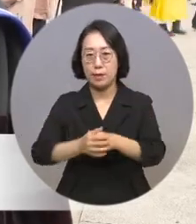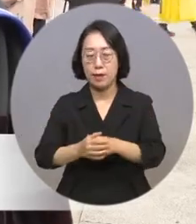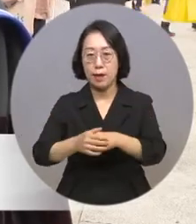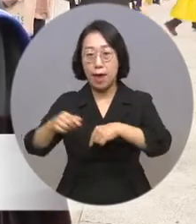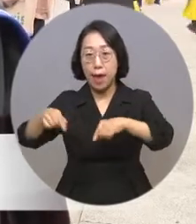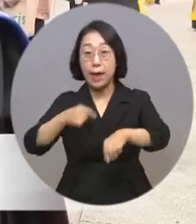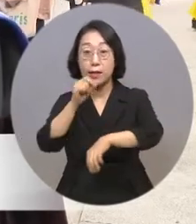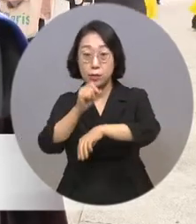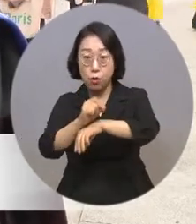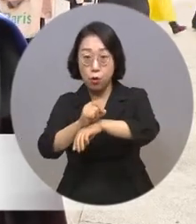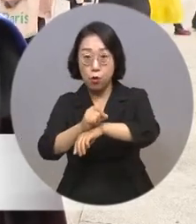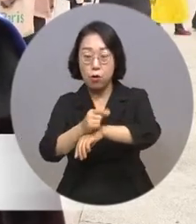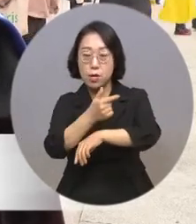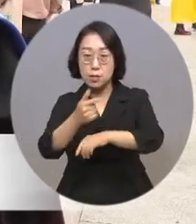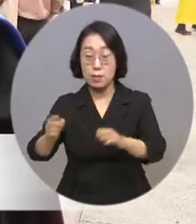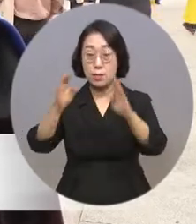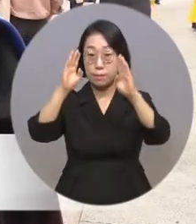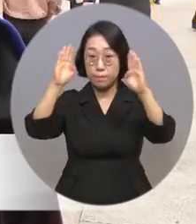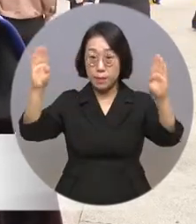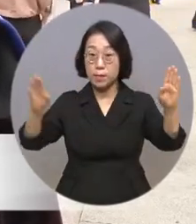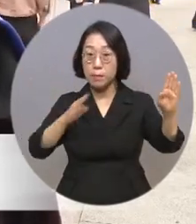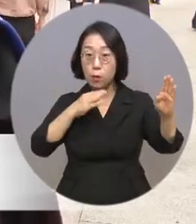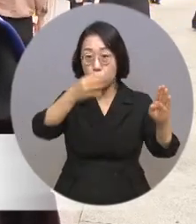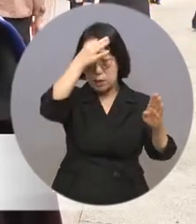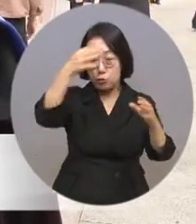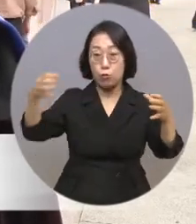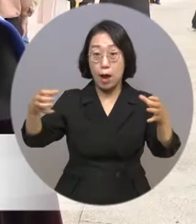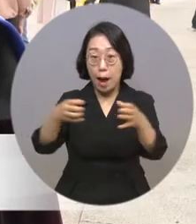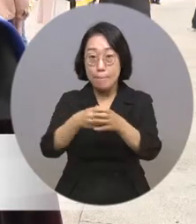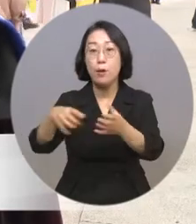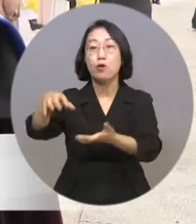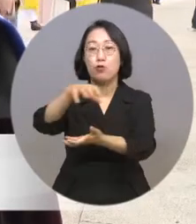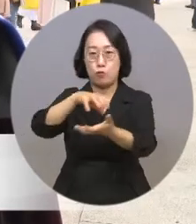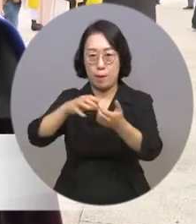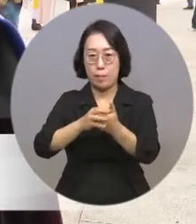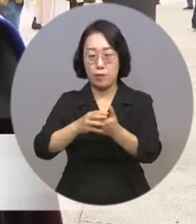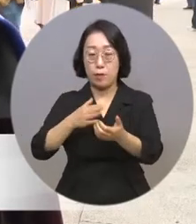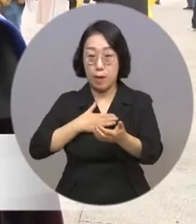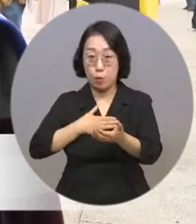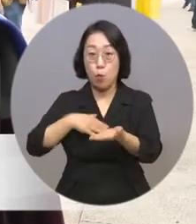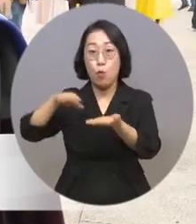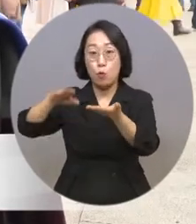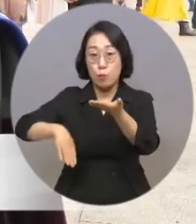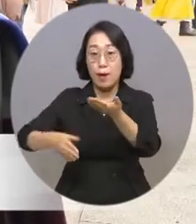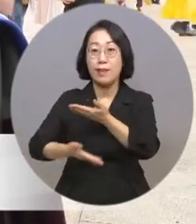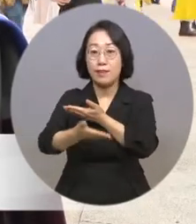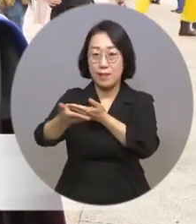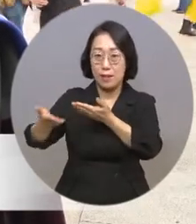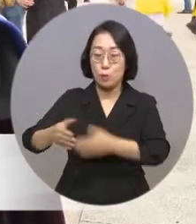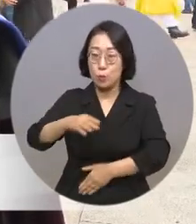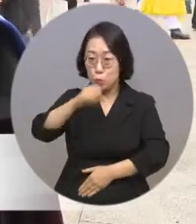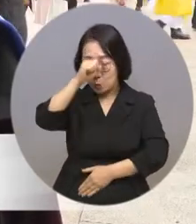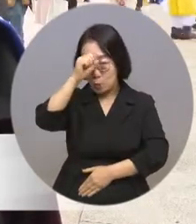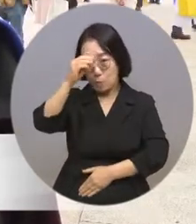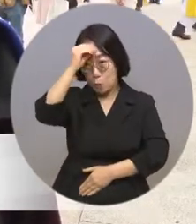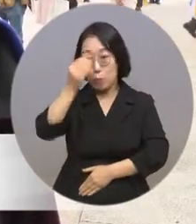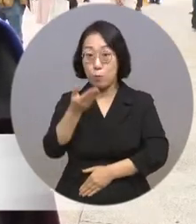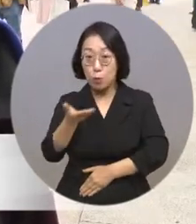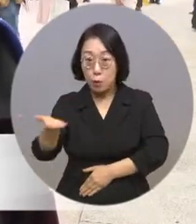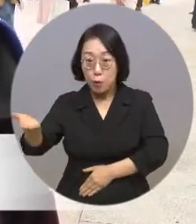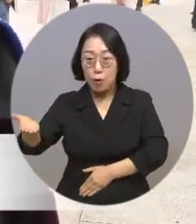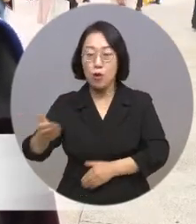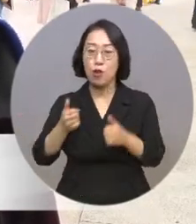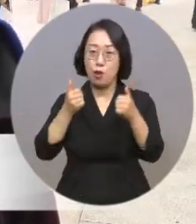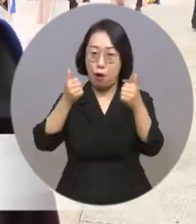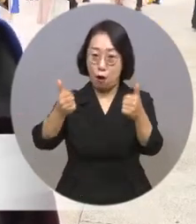큰 범주라고 보고 있고요. 행정과 기술을 같이 함께 융합해가지고 저도 후배들에게도 좋은 선배가 되고 저 또한